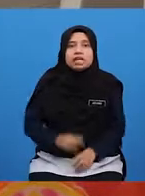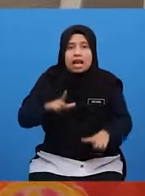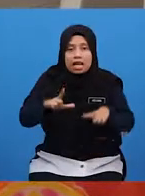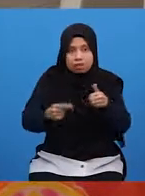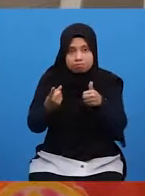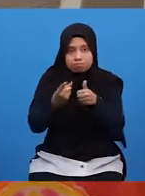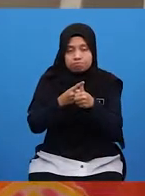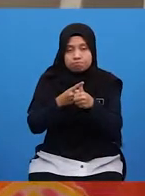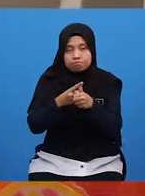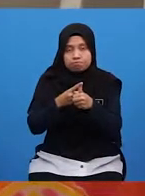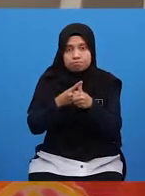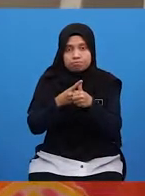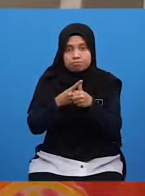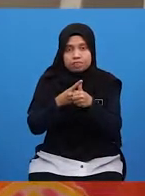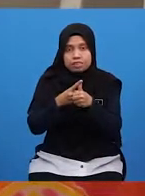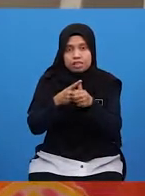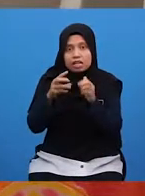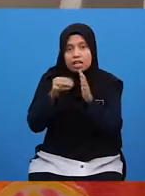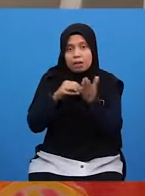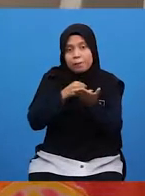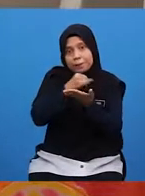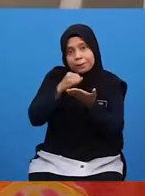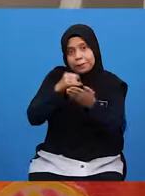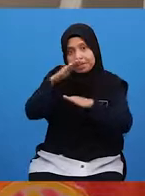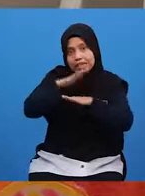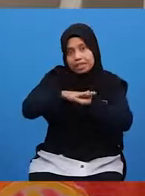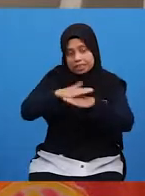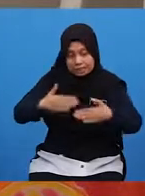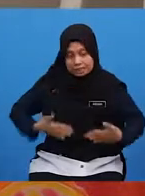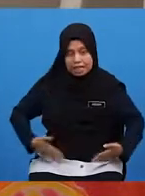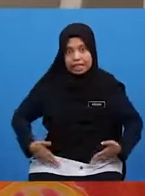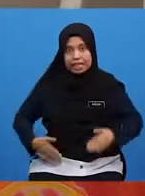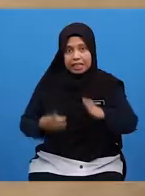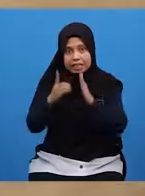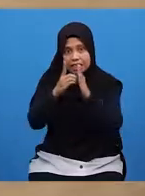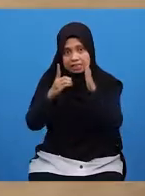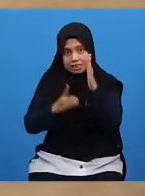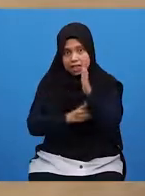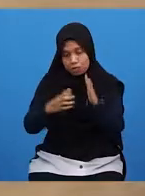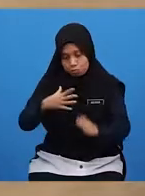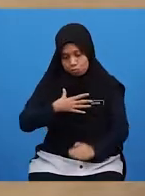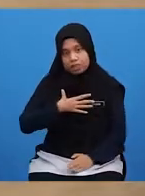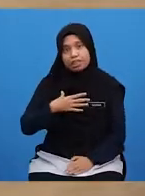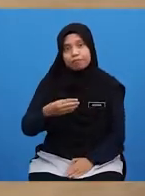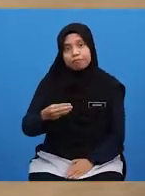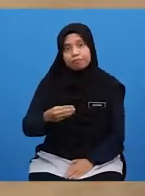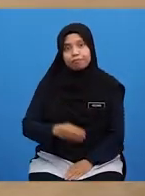Langkah pertama, melukis corak di atas kain dasar putih.